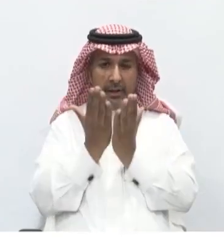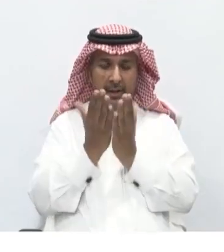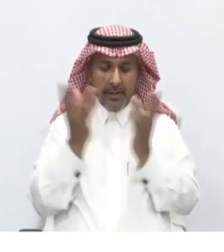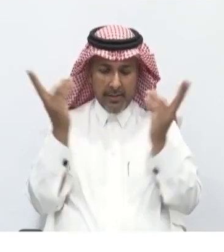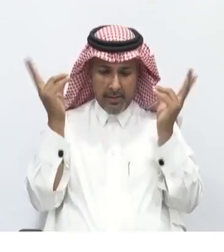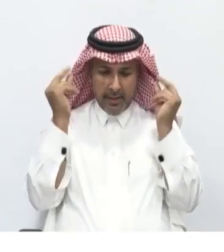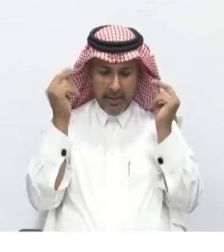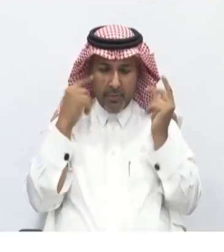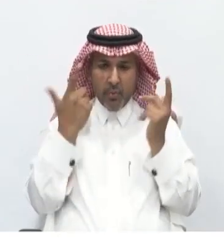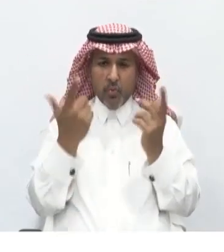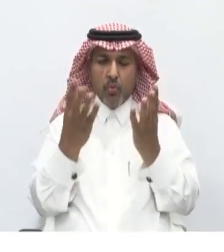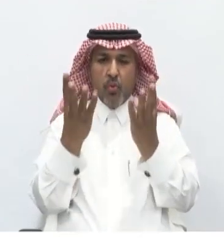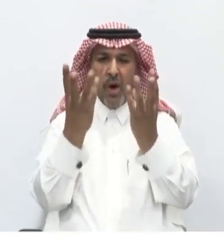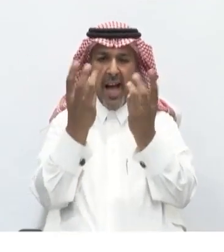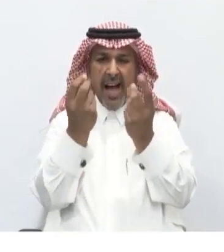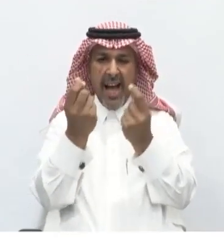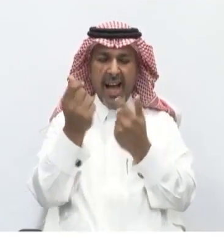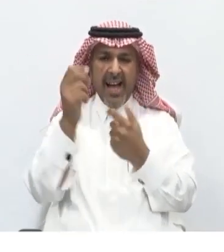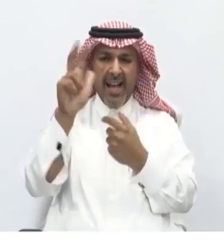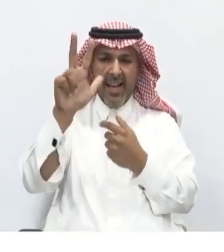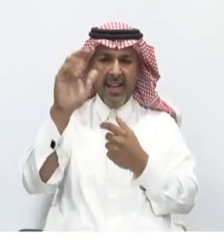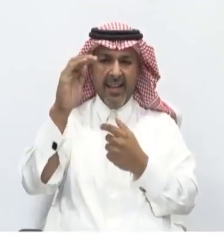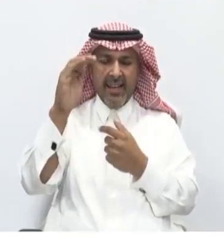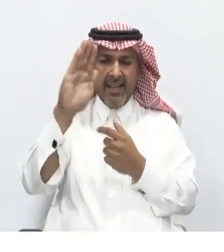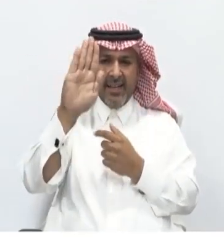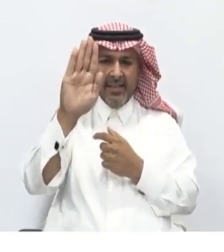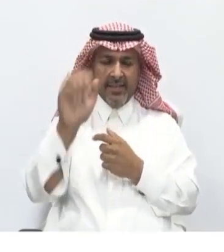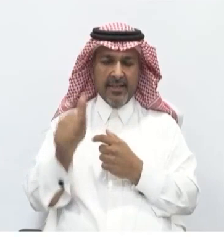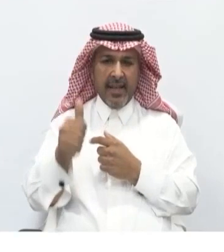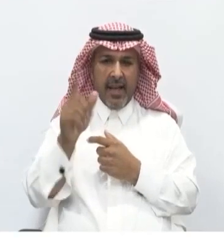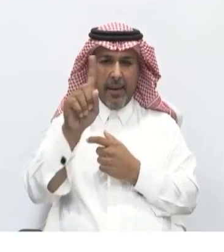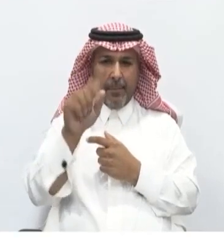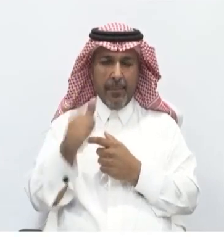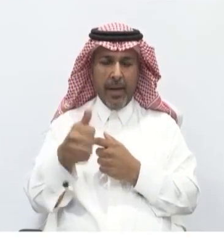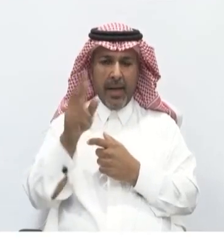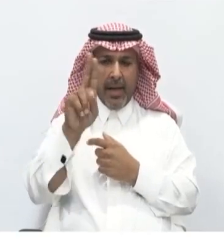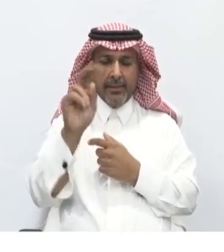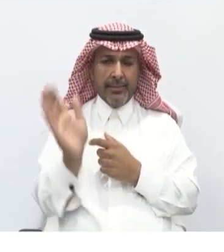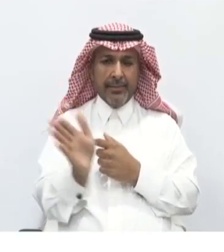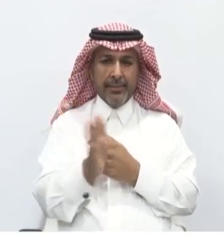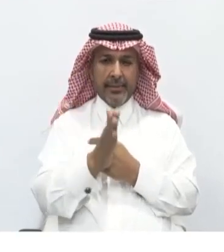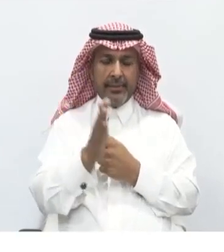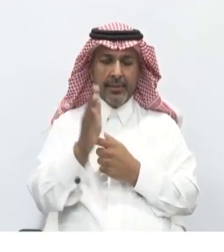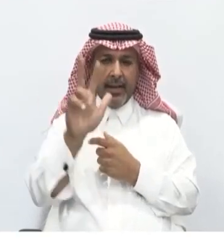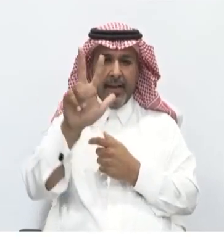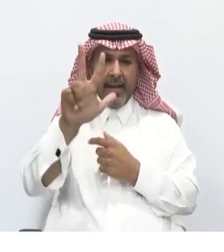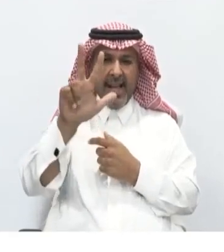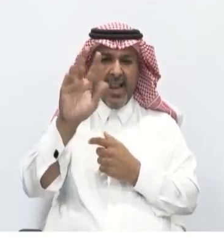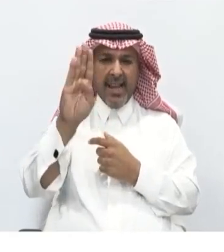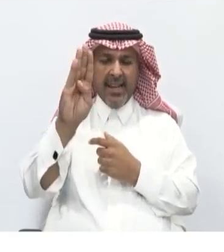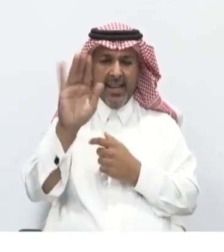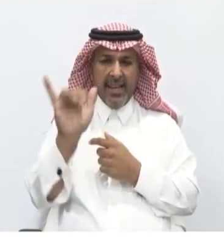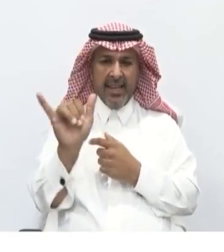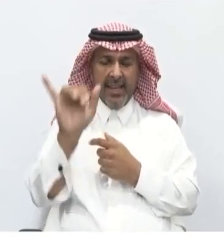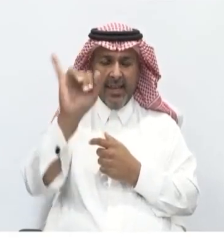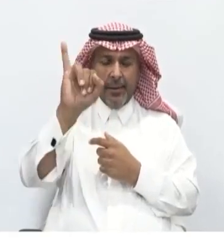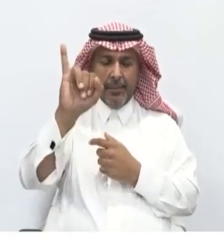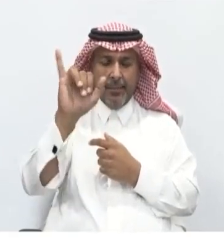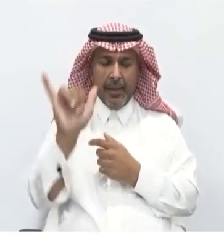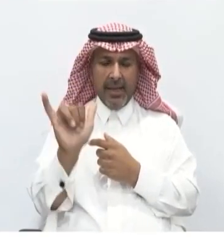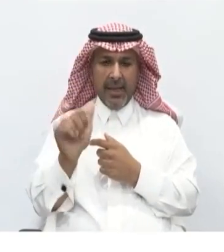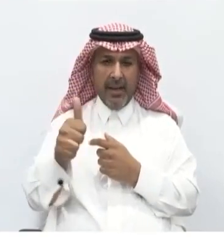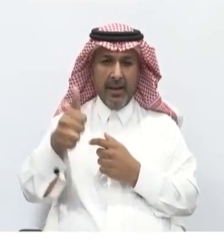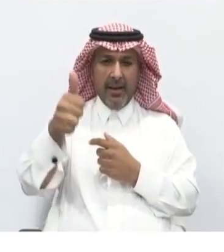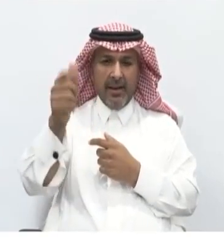المقصود بالحسابات الكيميائيه اكملنا العلاقه بعلاقه المال بالجسيمات وايضا حلينا المسائل اليوم